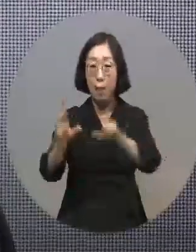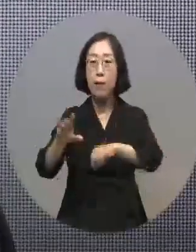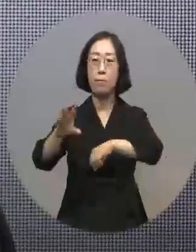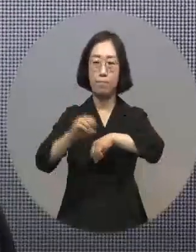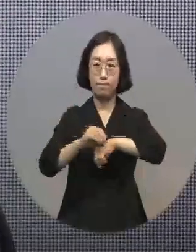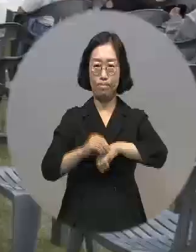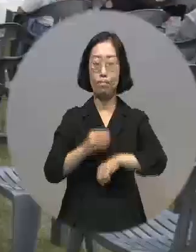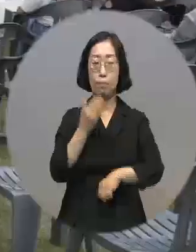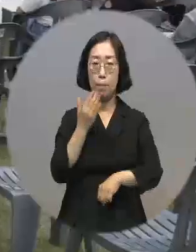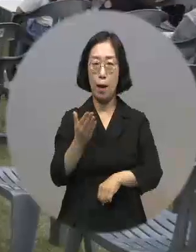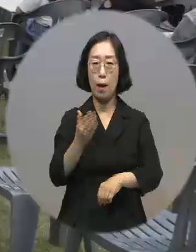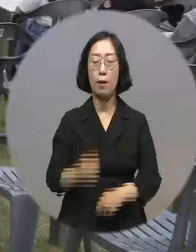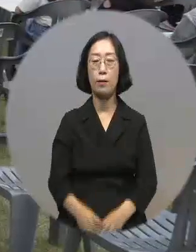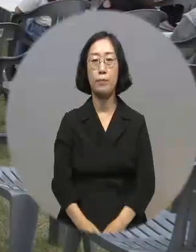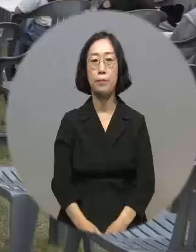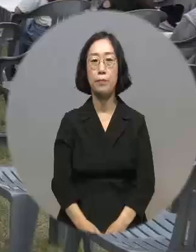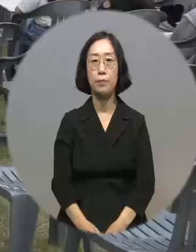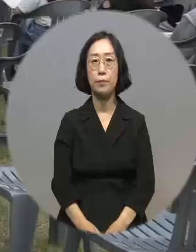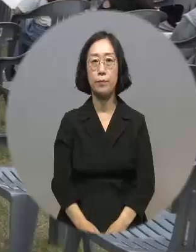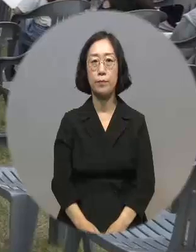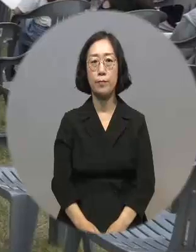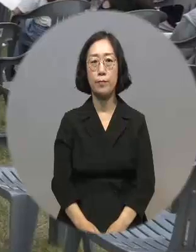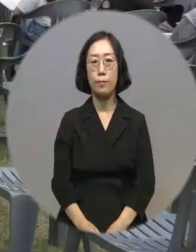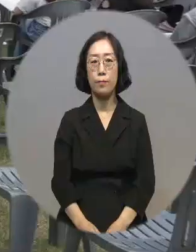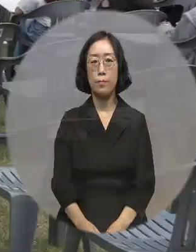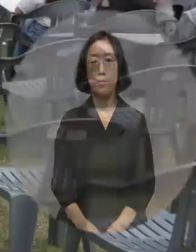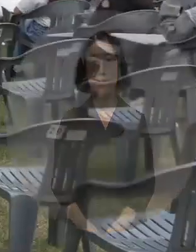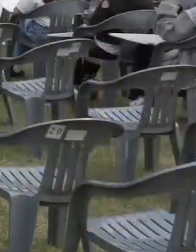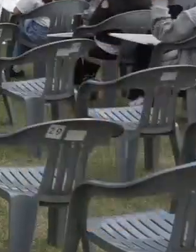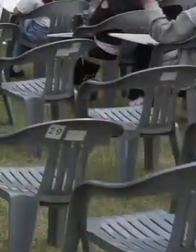것입니다. 우리 참가자 어린 여러분들 파이팅!